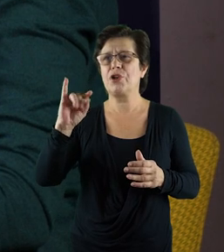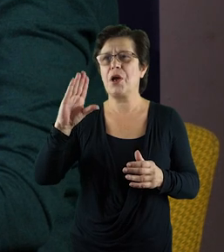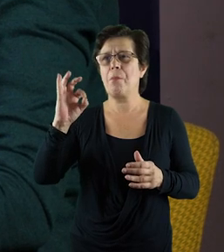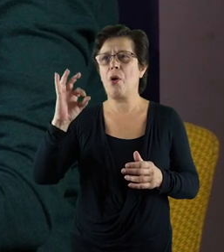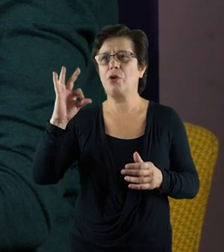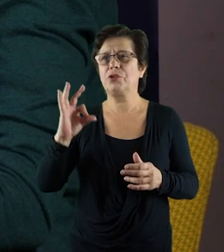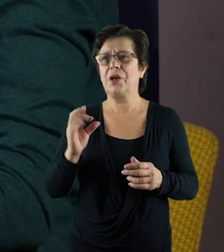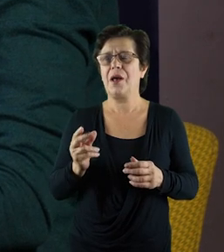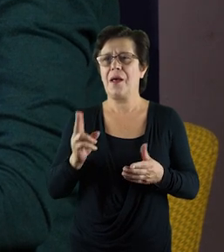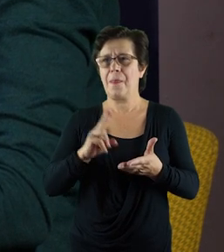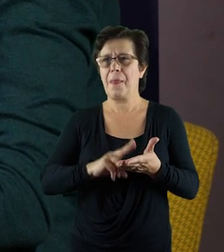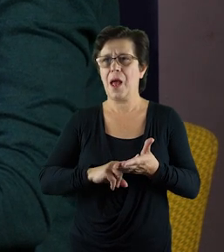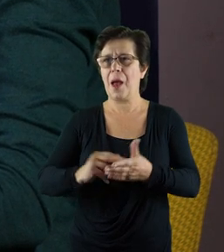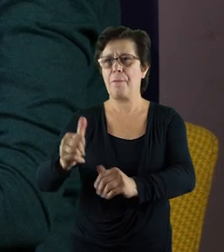posterunku,